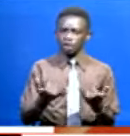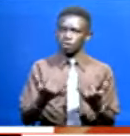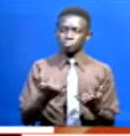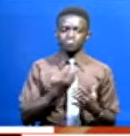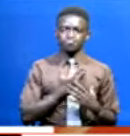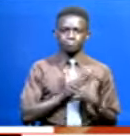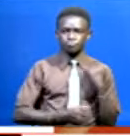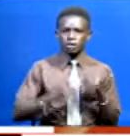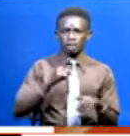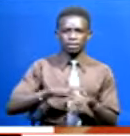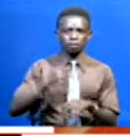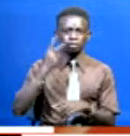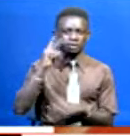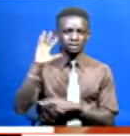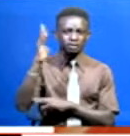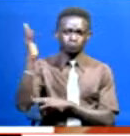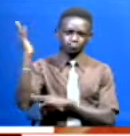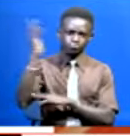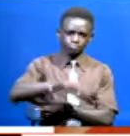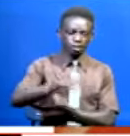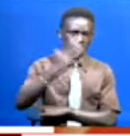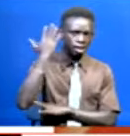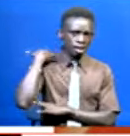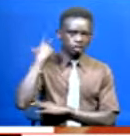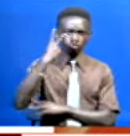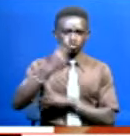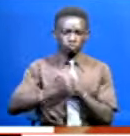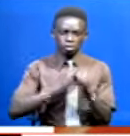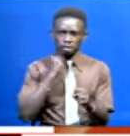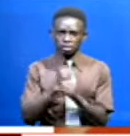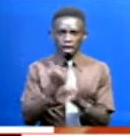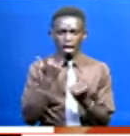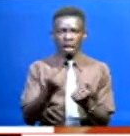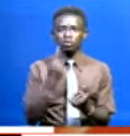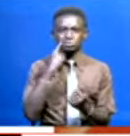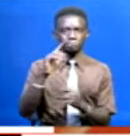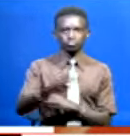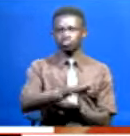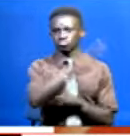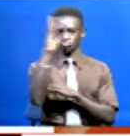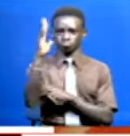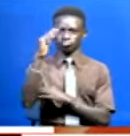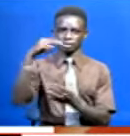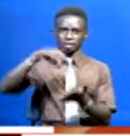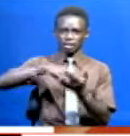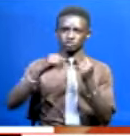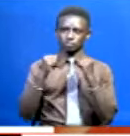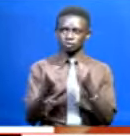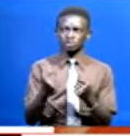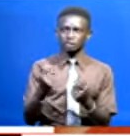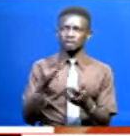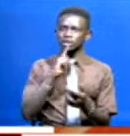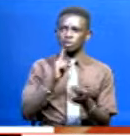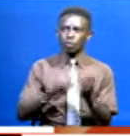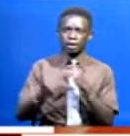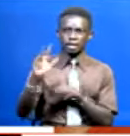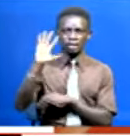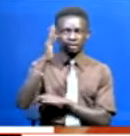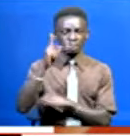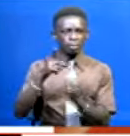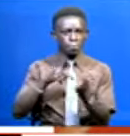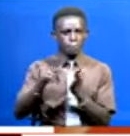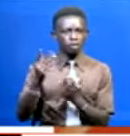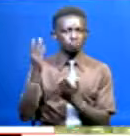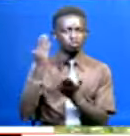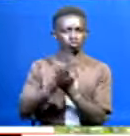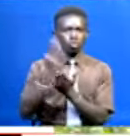fell 2 years ago was found standing tall. It is alleged that the fallen tree had been bought and was set to be cut into